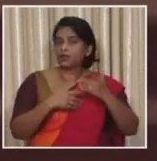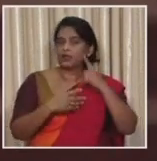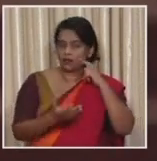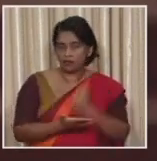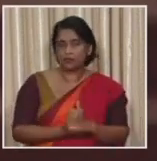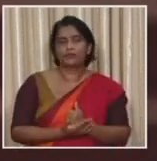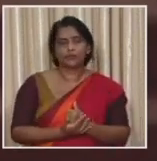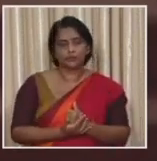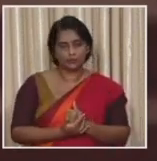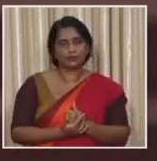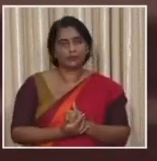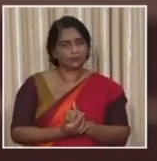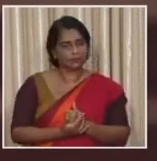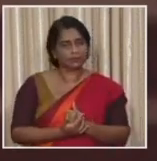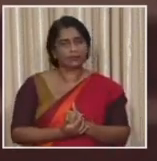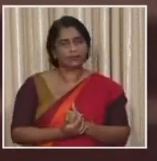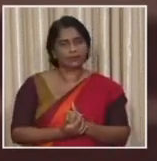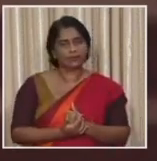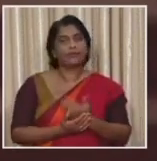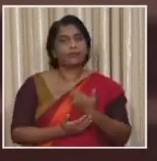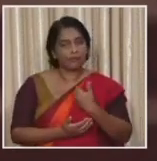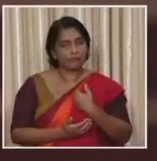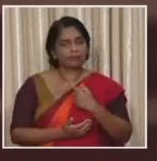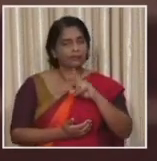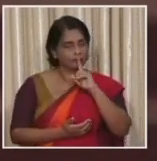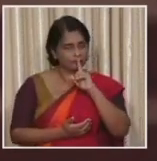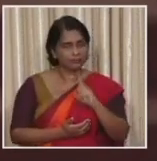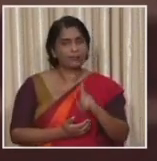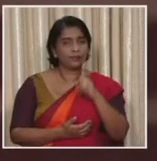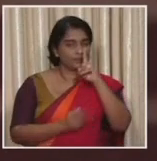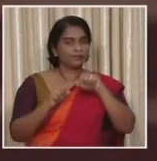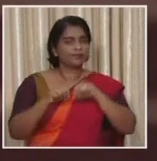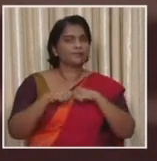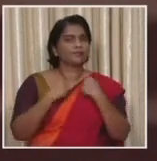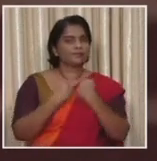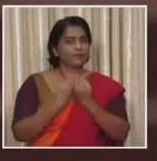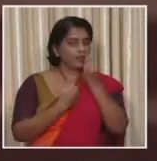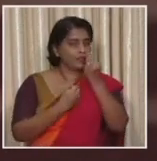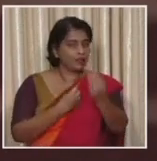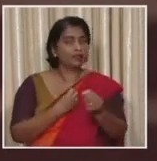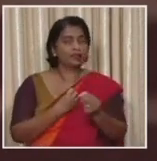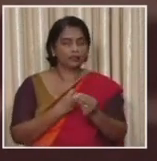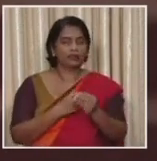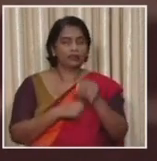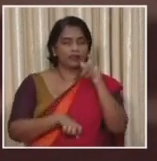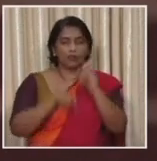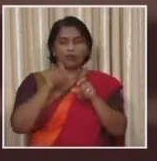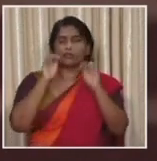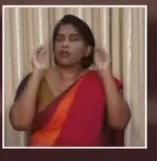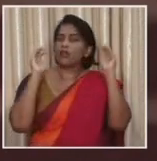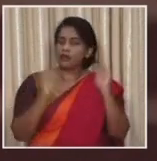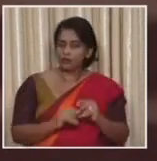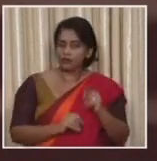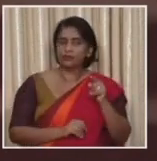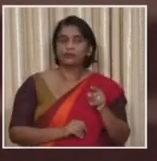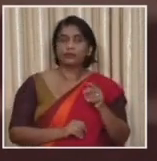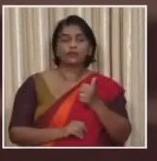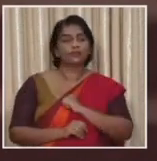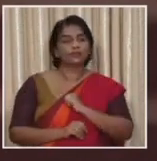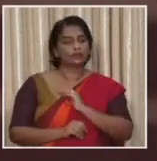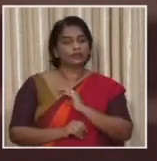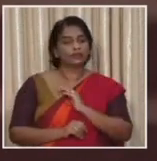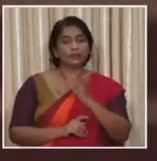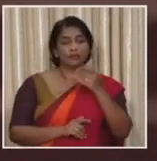කරගන්න බෑ විපක්ෂ නායකතුමනි. අපි යෝජනා කරා එක සමිතියකට දෙන්න පුළුවන් ප්‍රමාණය සීමා කරන්න කියලා ඉවිලි. ඒකට කියන්නේ ඕක